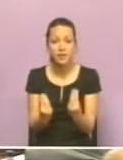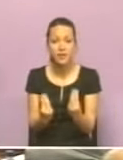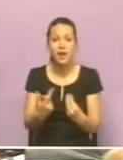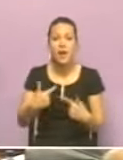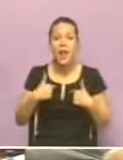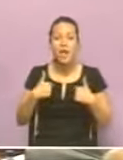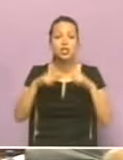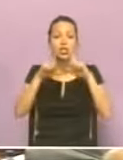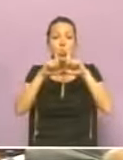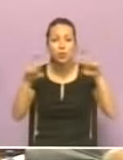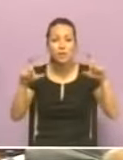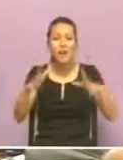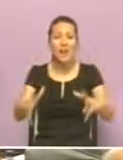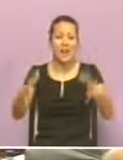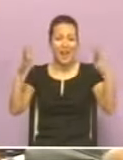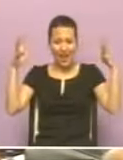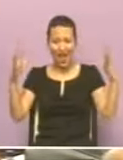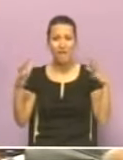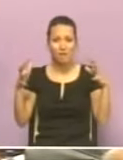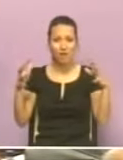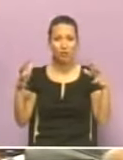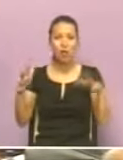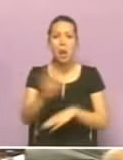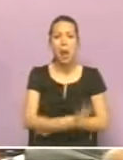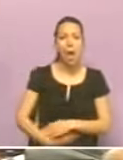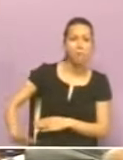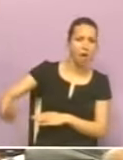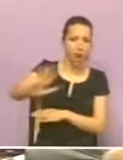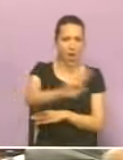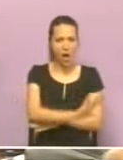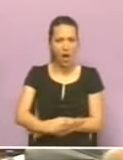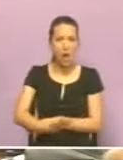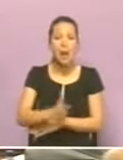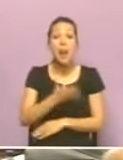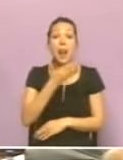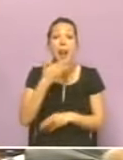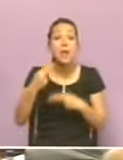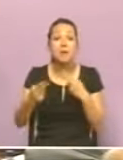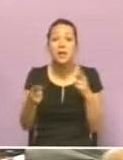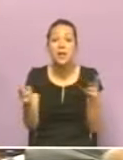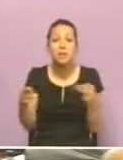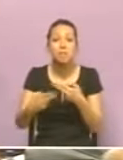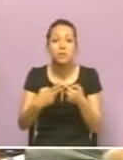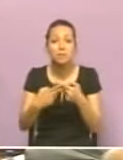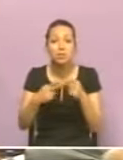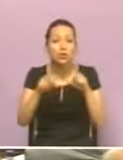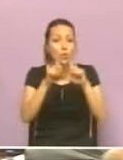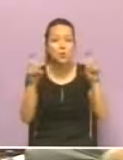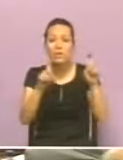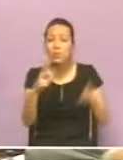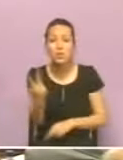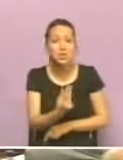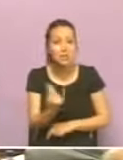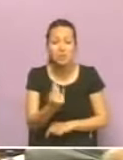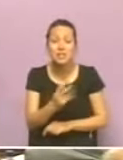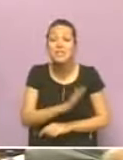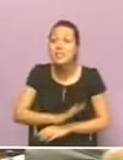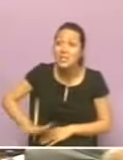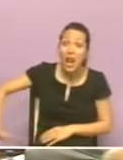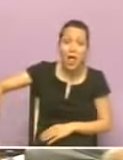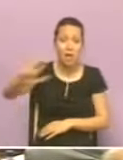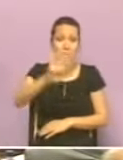naša ustanova najglomaznija na Balkanu. Dakle, ne postoji ni približne veličine ustanova, ne samo u Srbiji, nego u celom